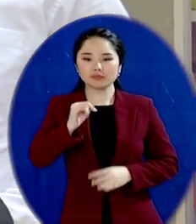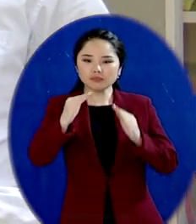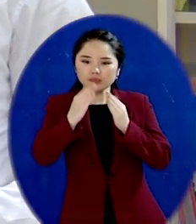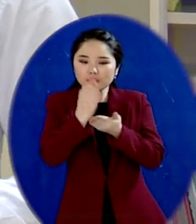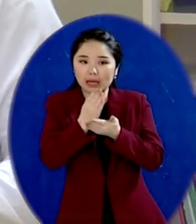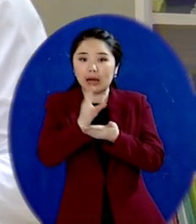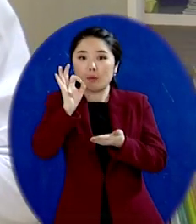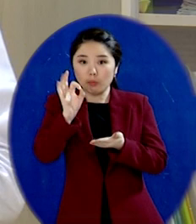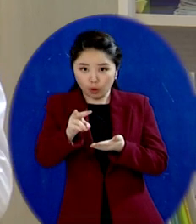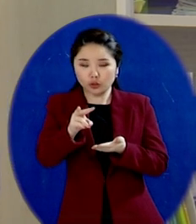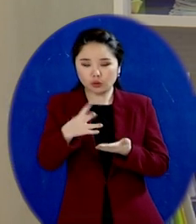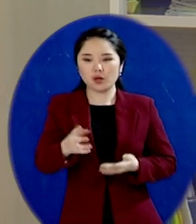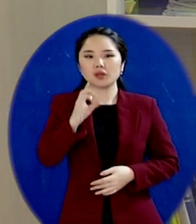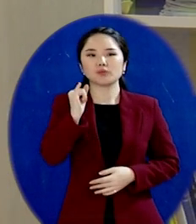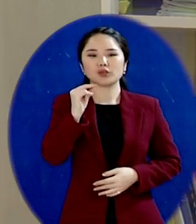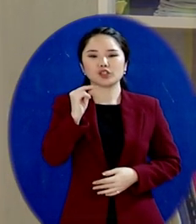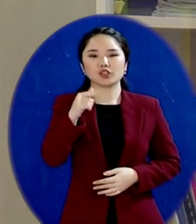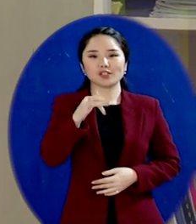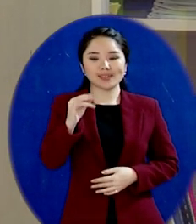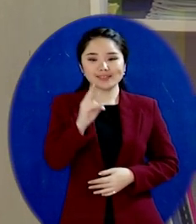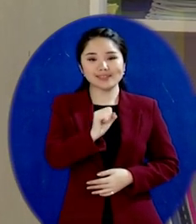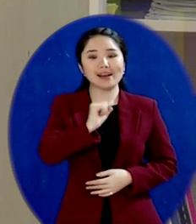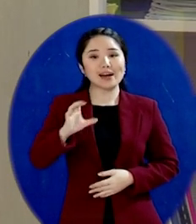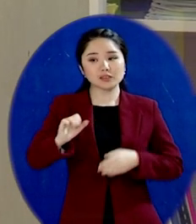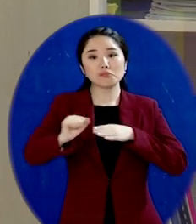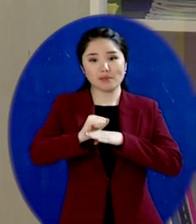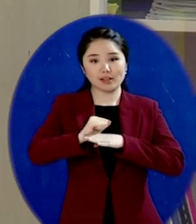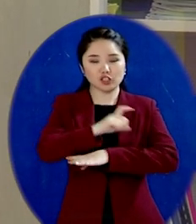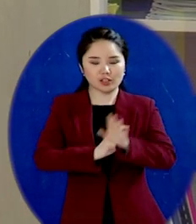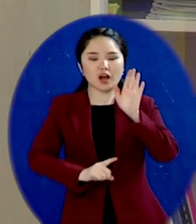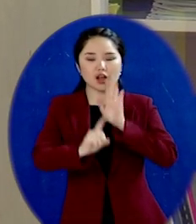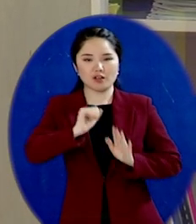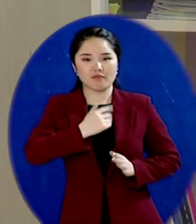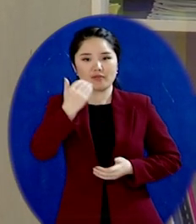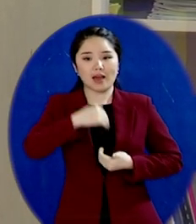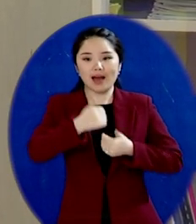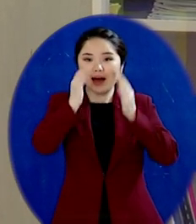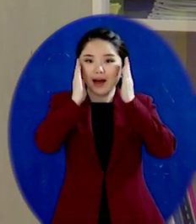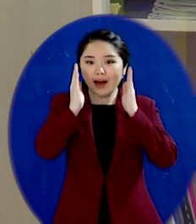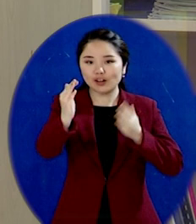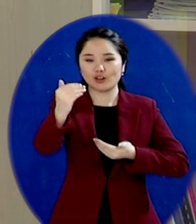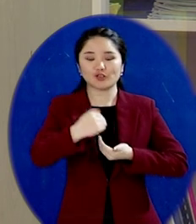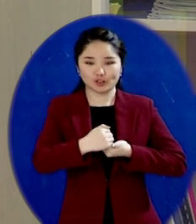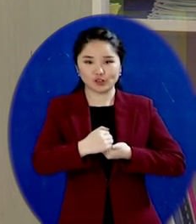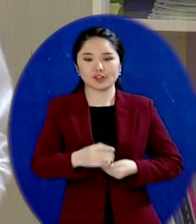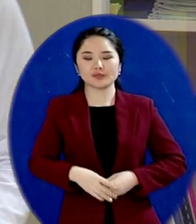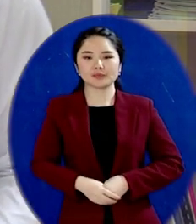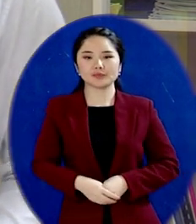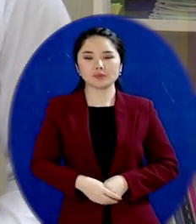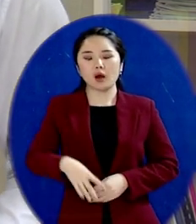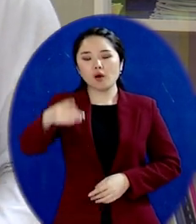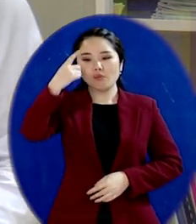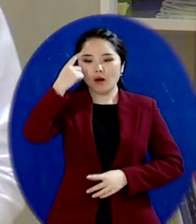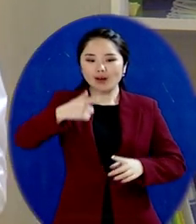хэрвээ байгаа бол нэг бичгийн цаасыг бэлдэж хичээлдээ идэвхтэй анхааралтай оролцоорой. Монгол